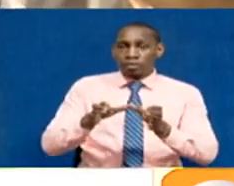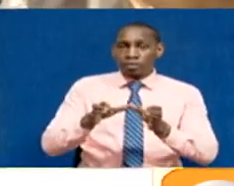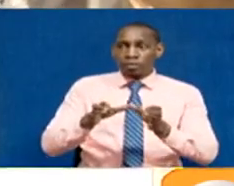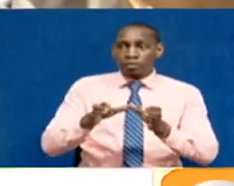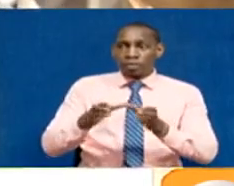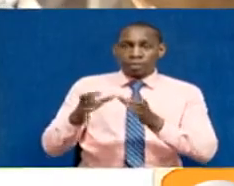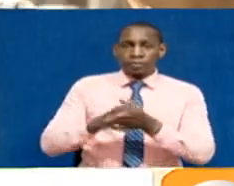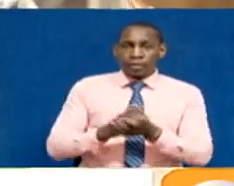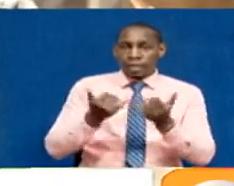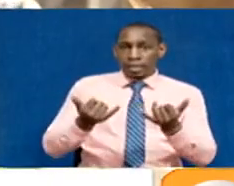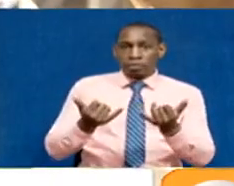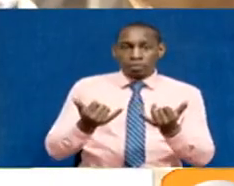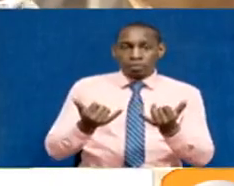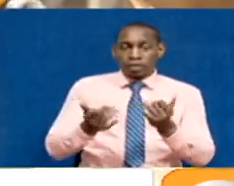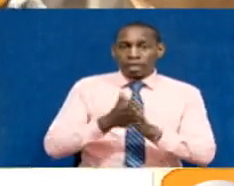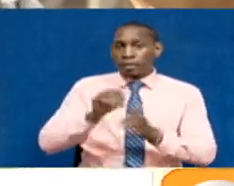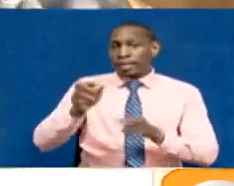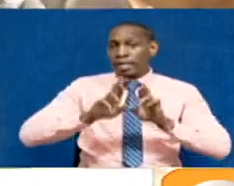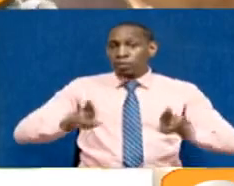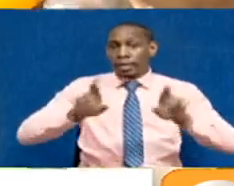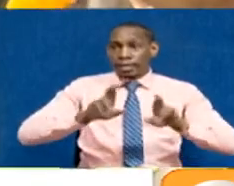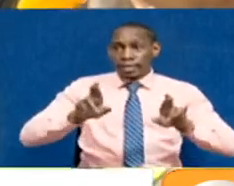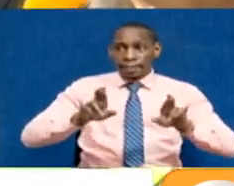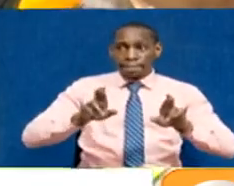code. Na juu sasa hakukuwa na yenye ilikuwa ready,